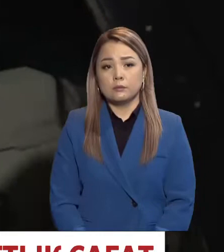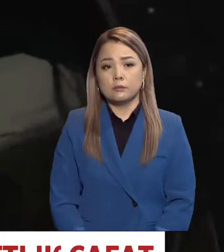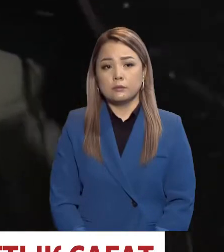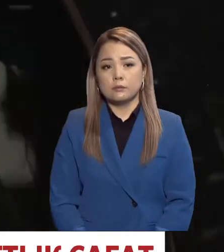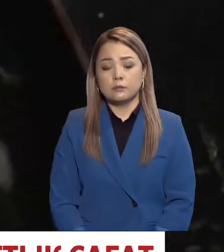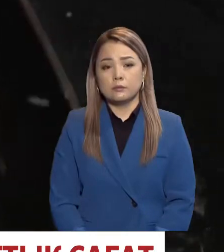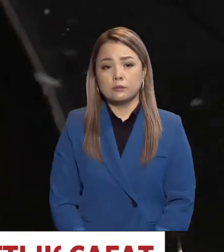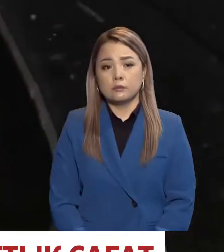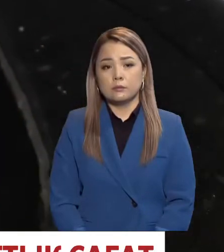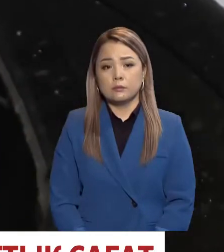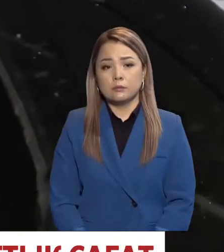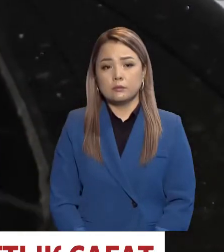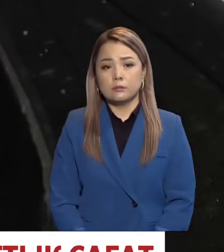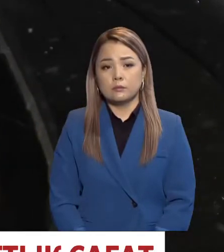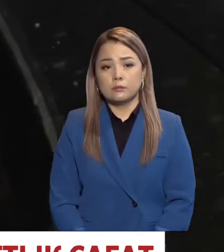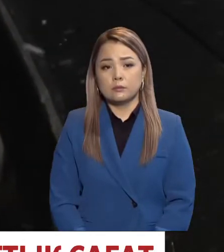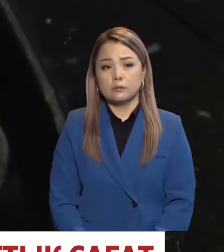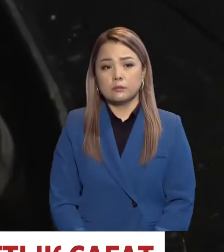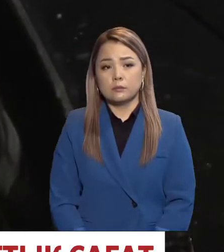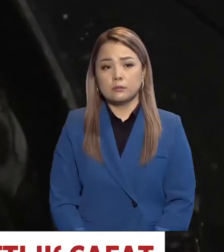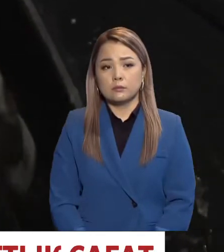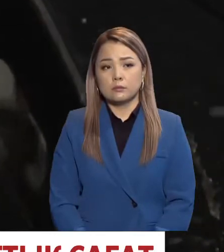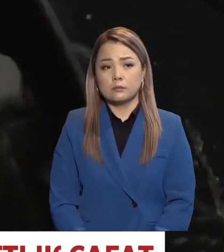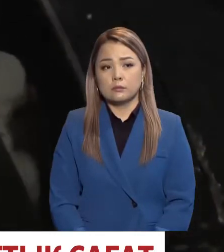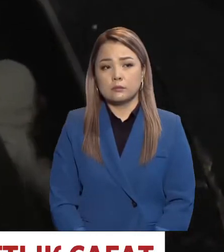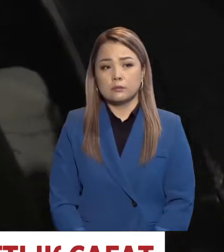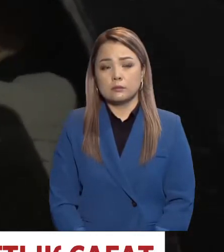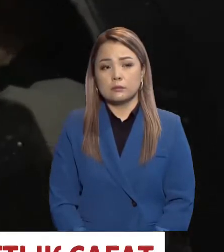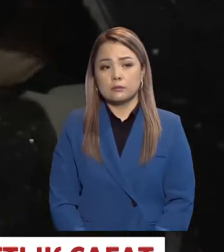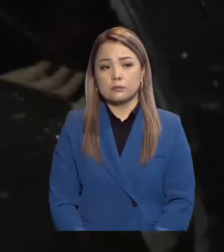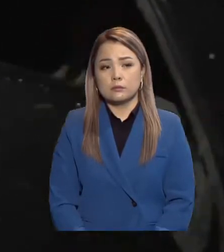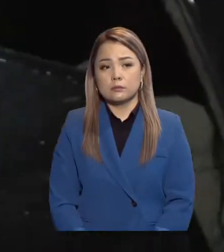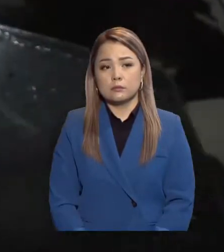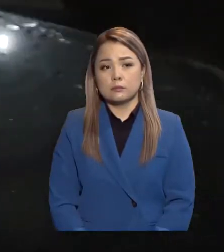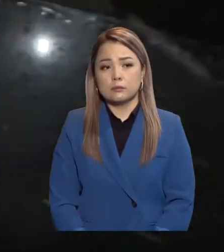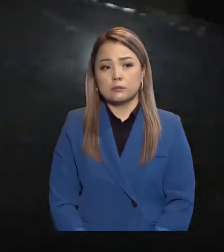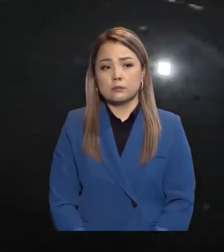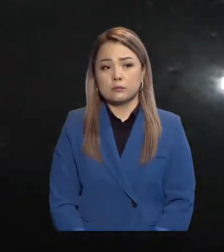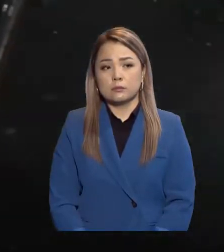Қашпай жұмыс? Қашпай жұмыс? Қашпай